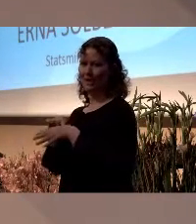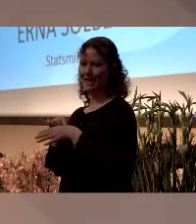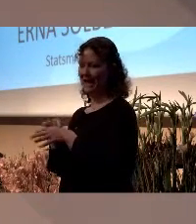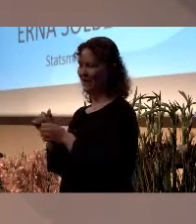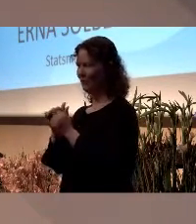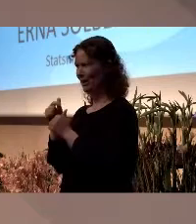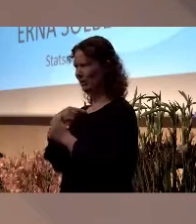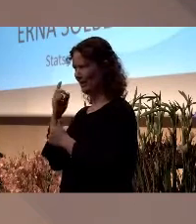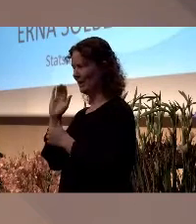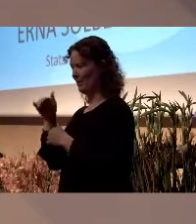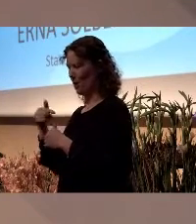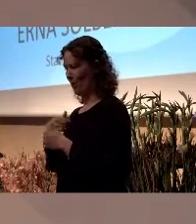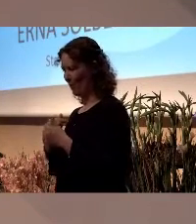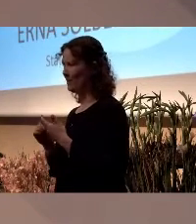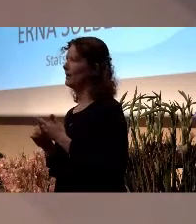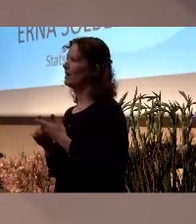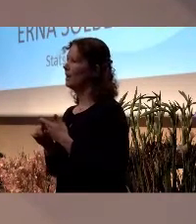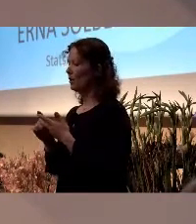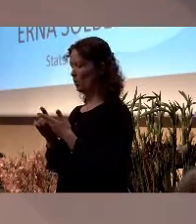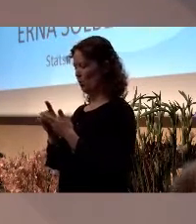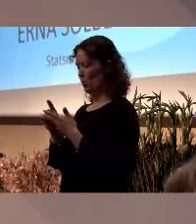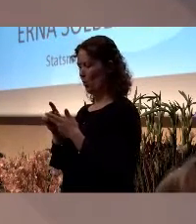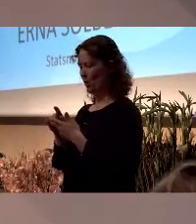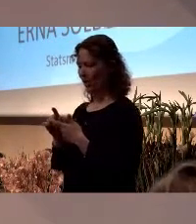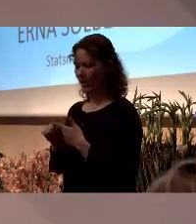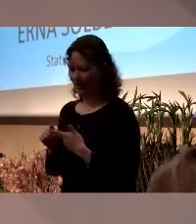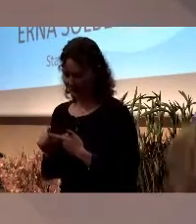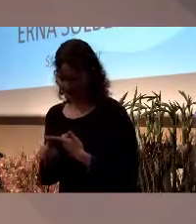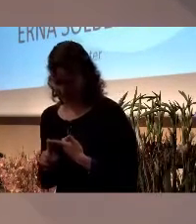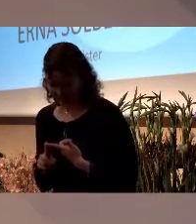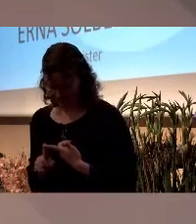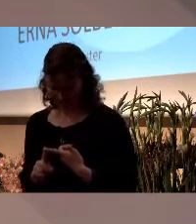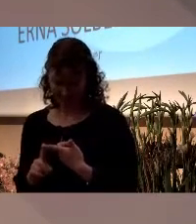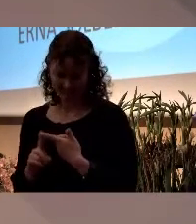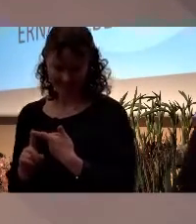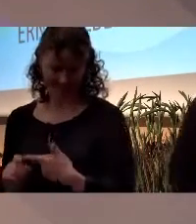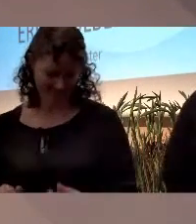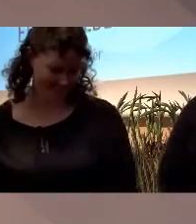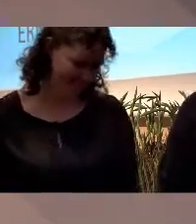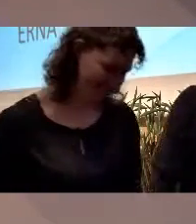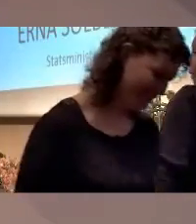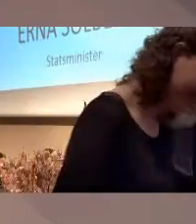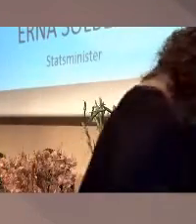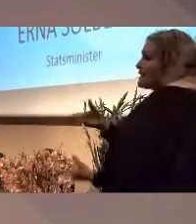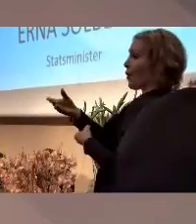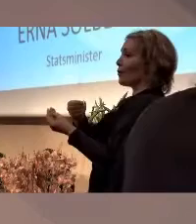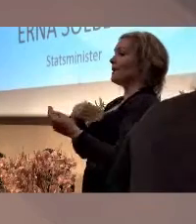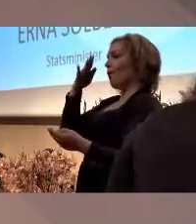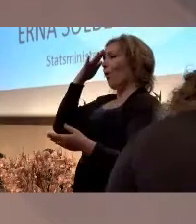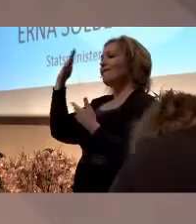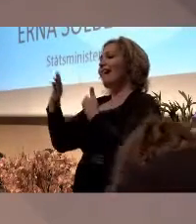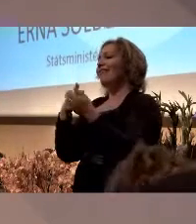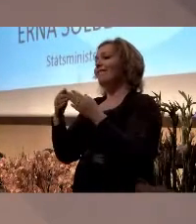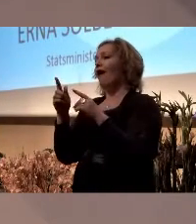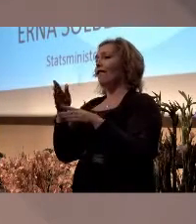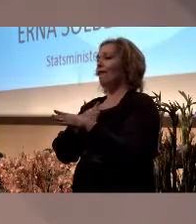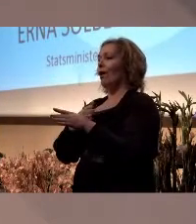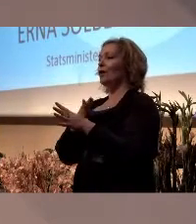det noen ganger jeg møtte dem. Det andre er at jeg da holdt på å ta helseøkonomi på hovedfag før jeg ble